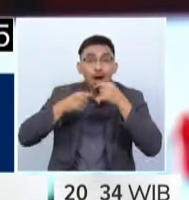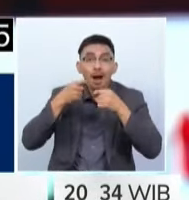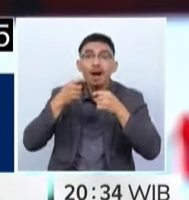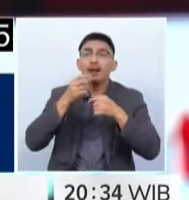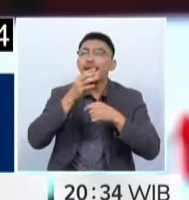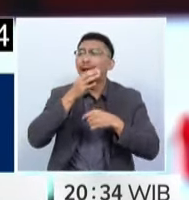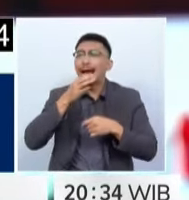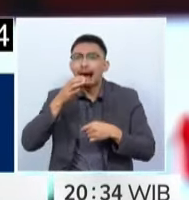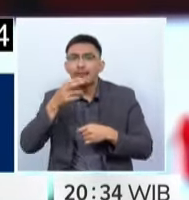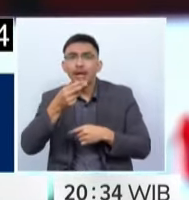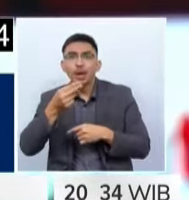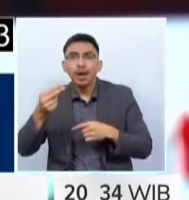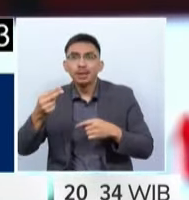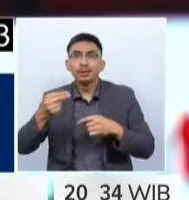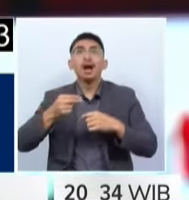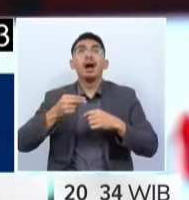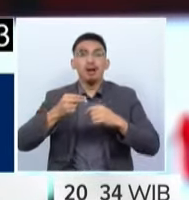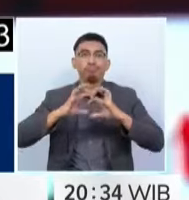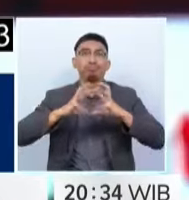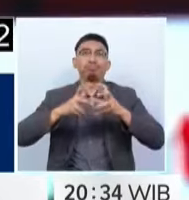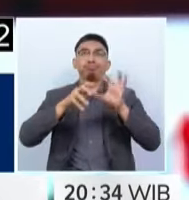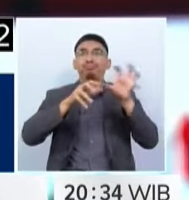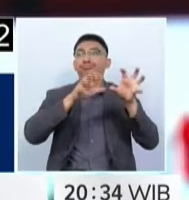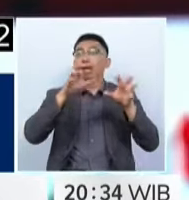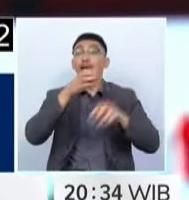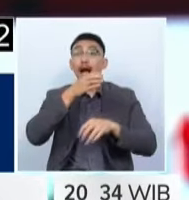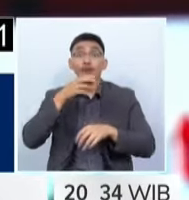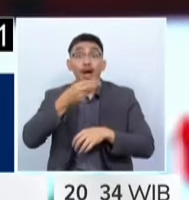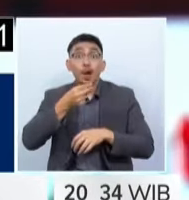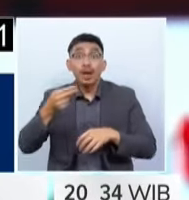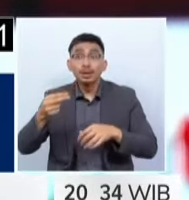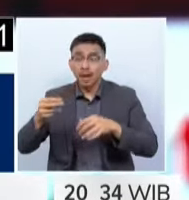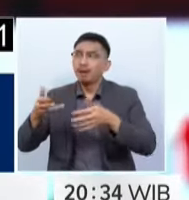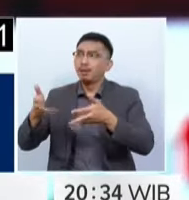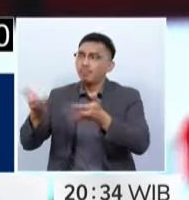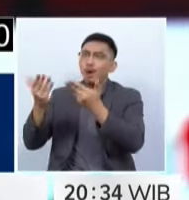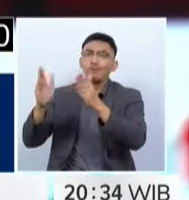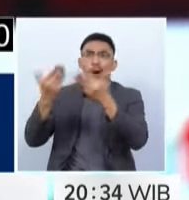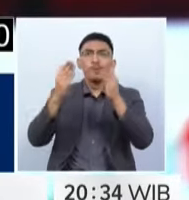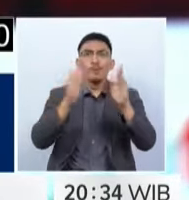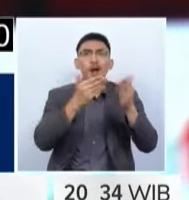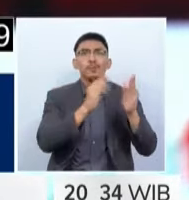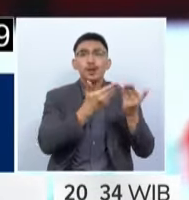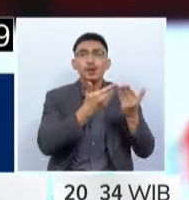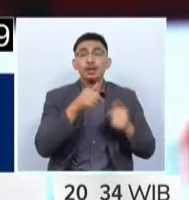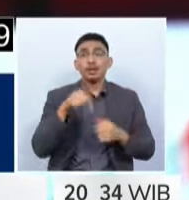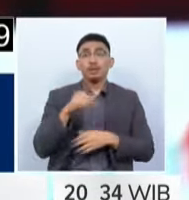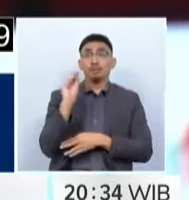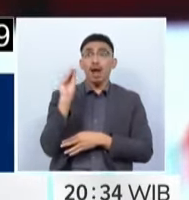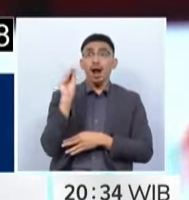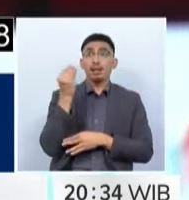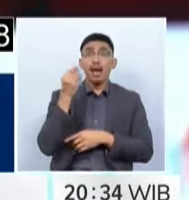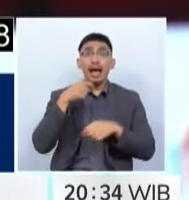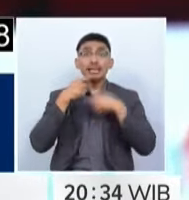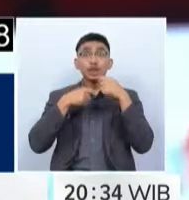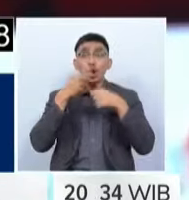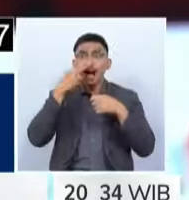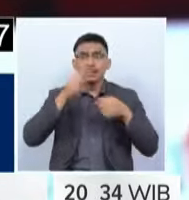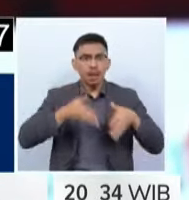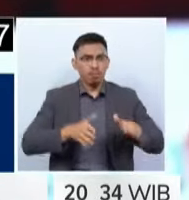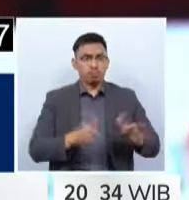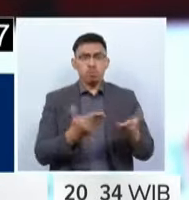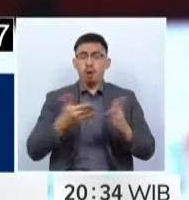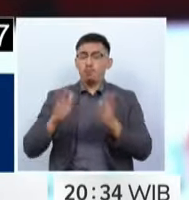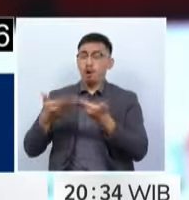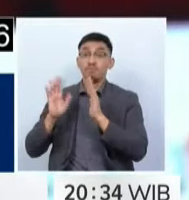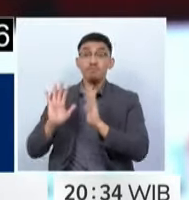besar di seluruh dunia sebagaimana sekarang di Jakarta menyaksikan banyak sekali restoran asing di sini kita harus memiliki rumah